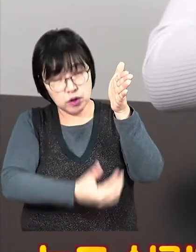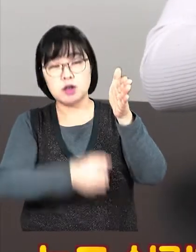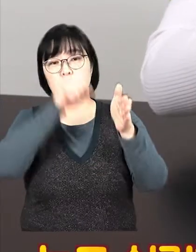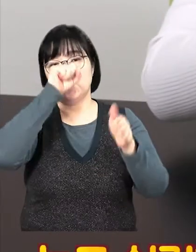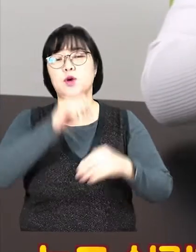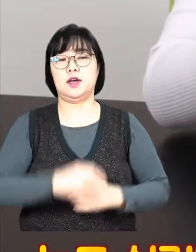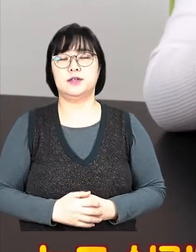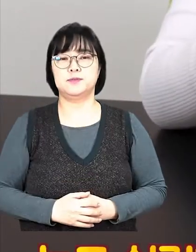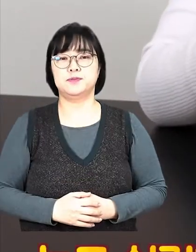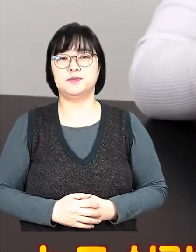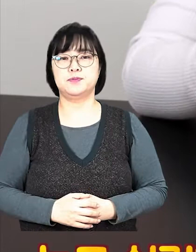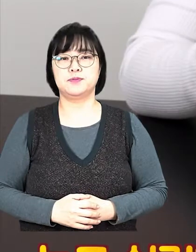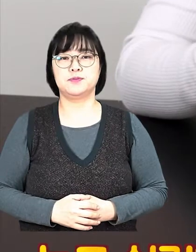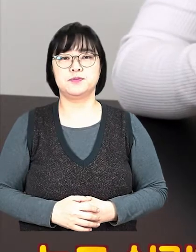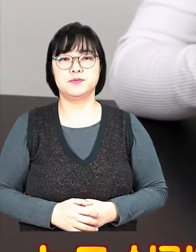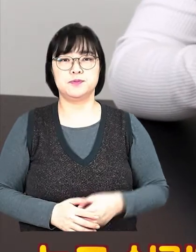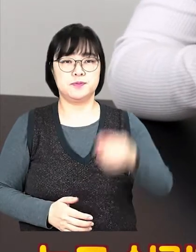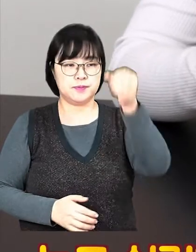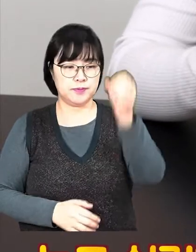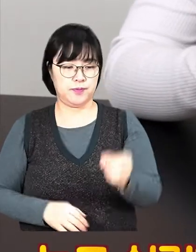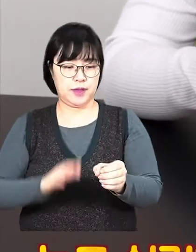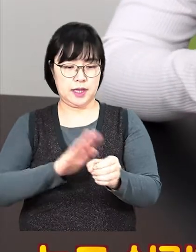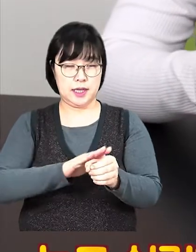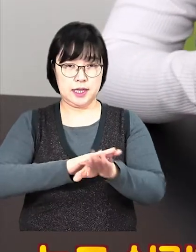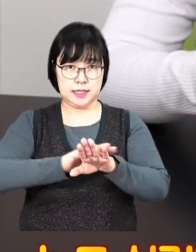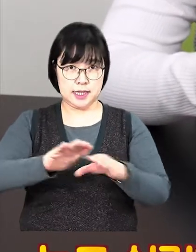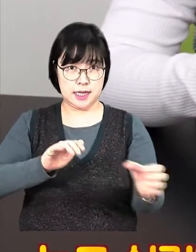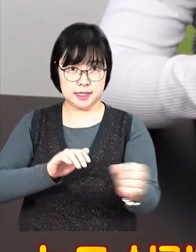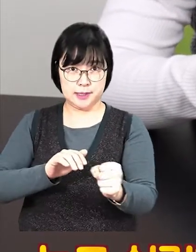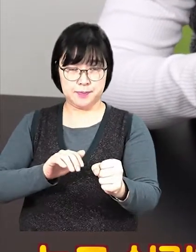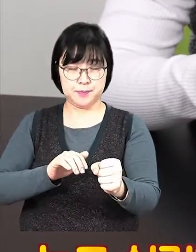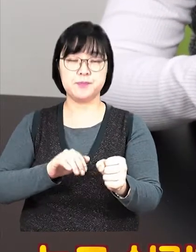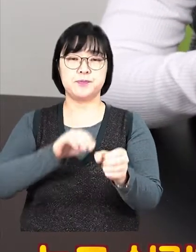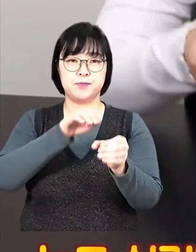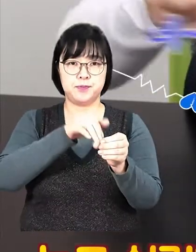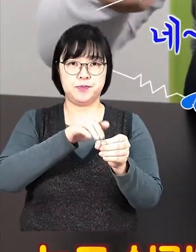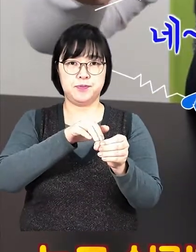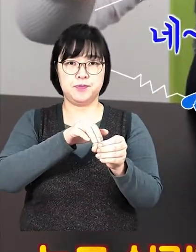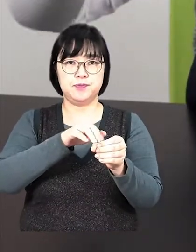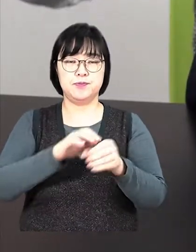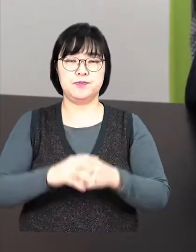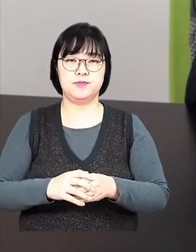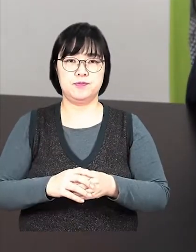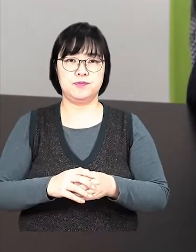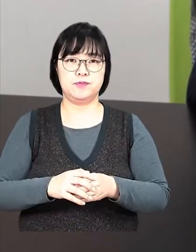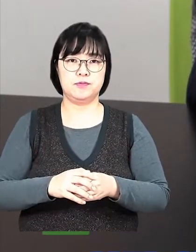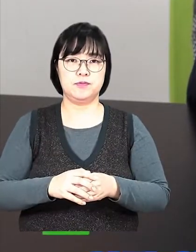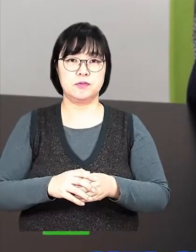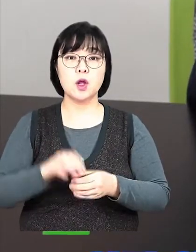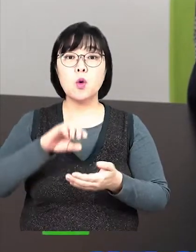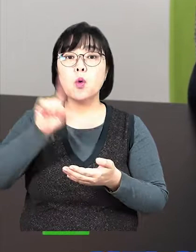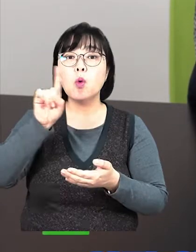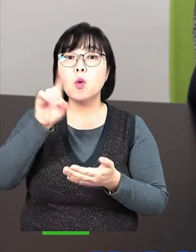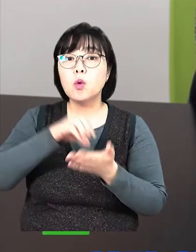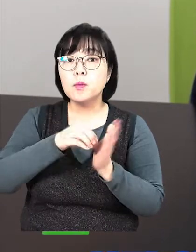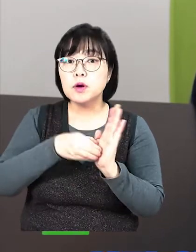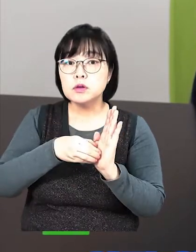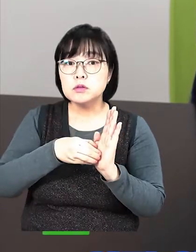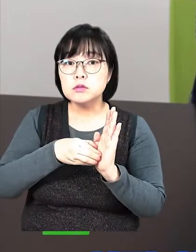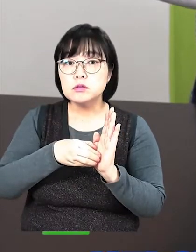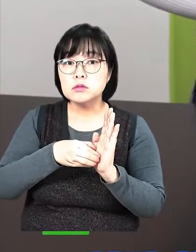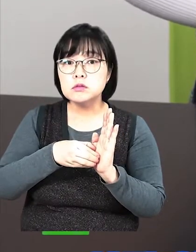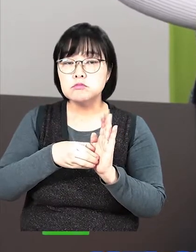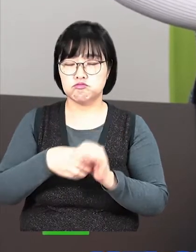문금실린더가 쓰러지지 않도록 손으로 잘 잡고 넣어주도록 할게요. 네. 이건 얼마만큼